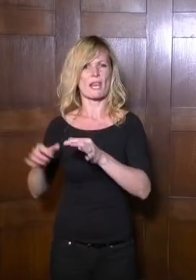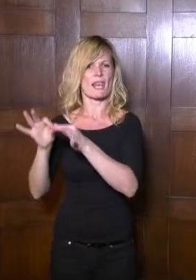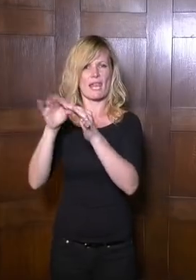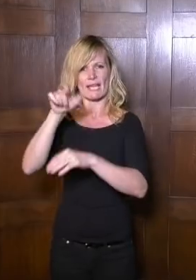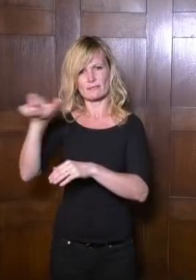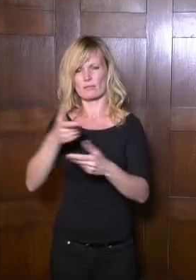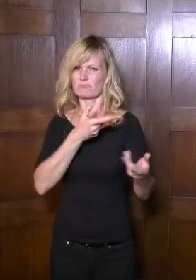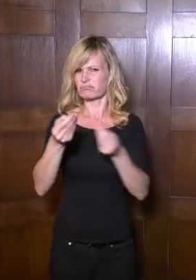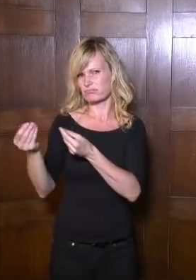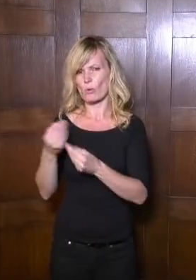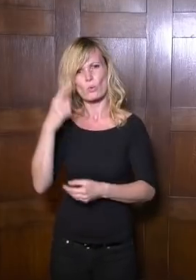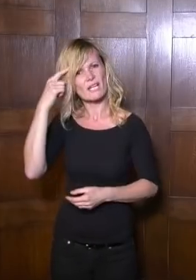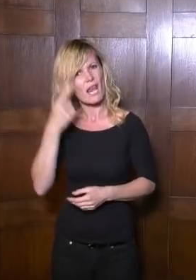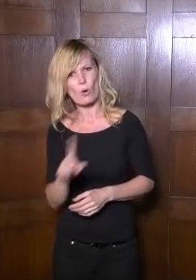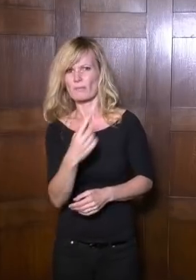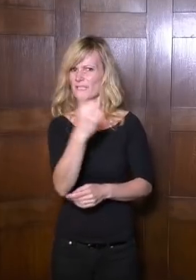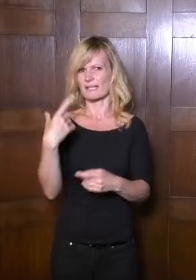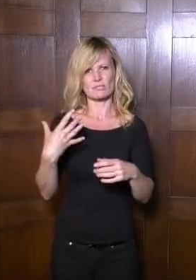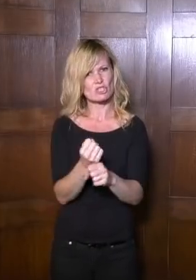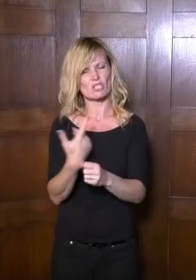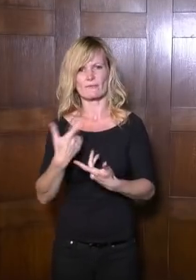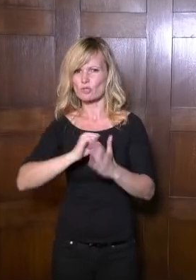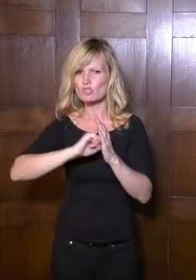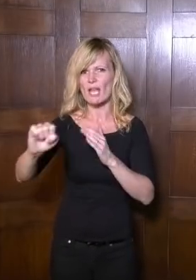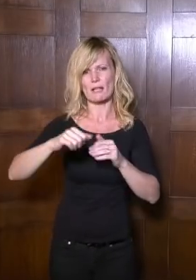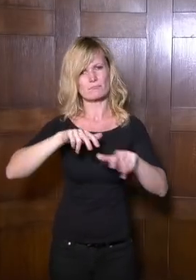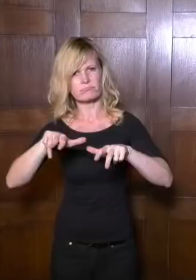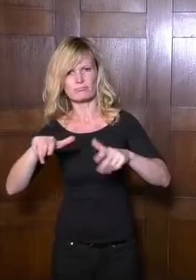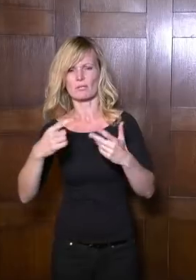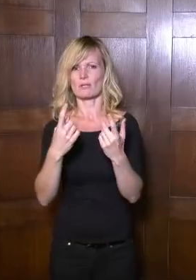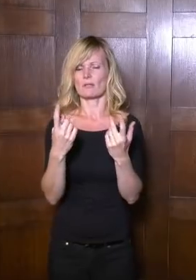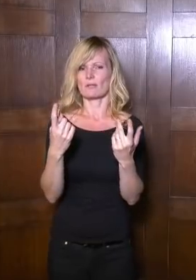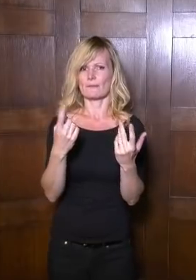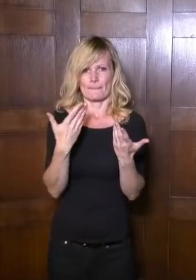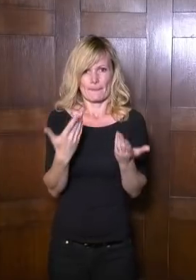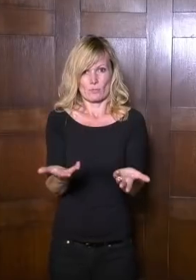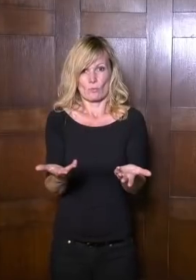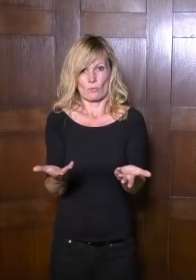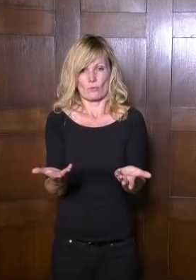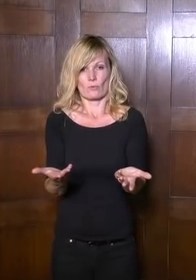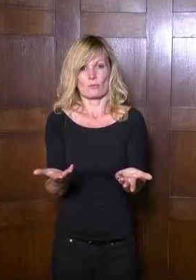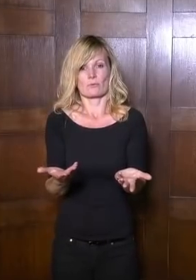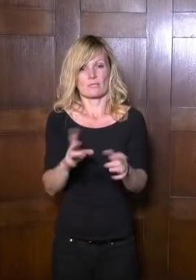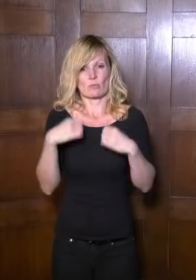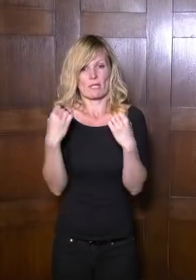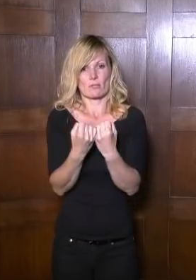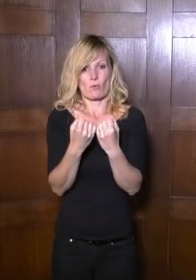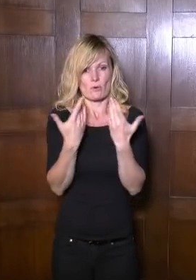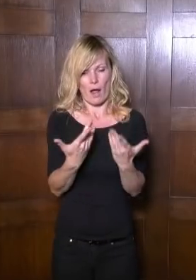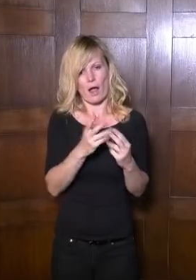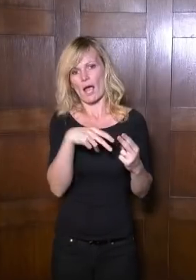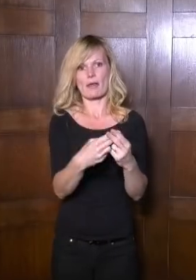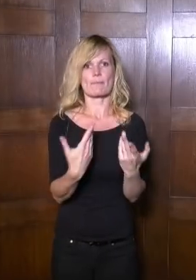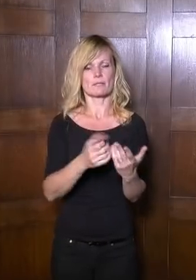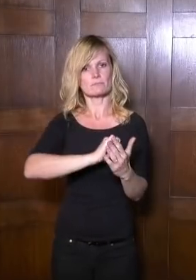Das war unglaublich, was die geleistet haben, wie schnell das auch ging, sich jeweils auf die jeweilige Situation